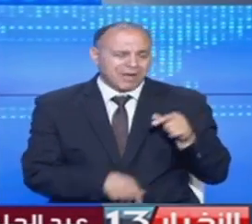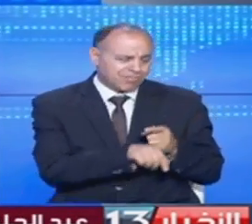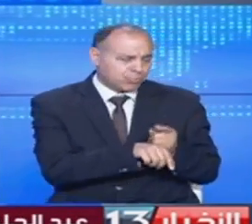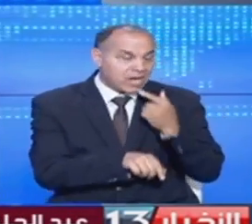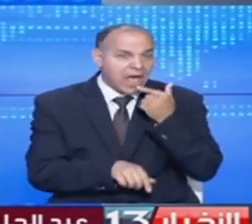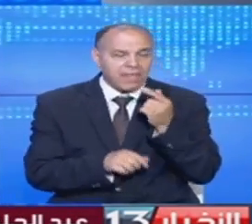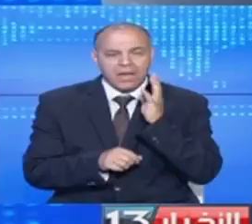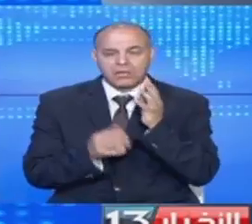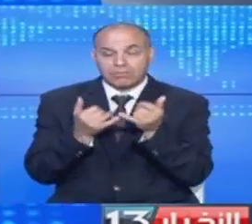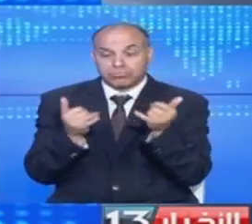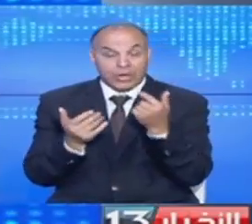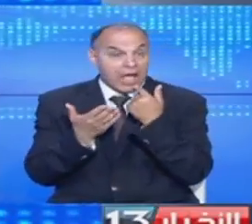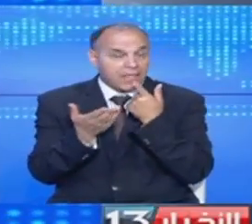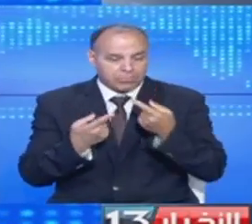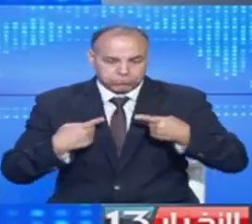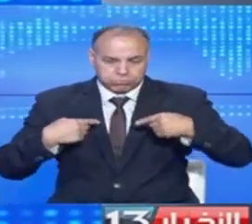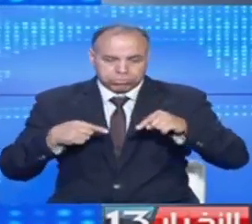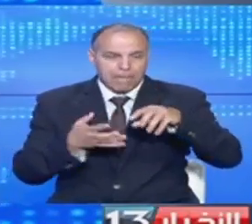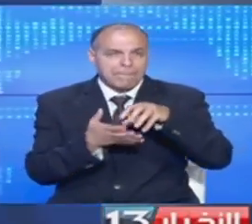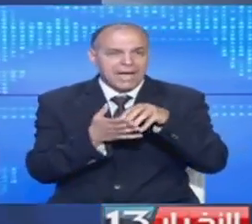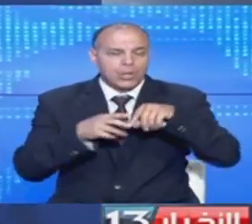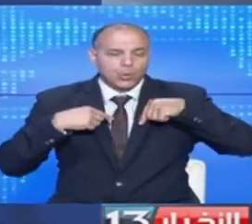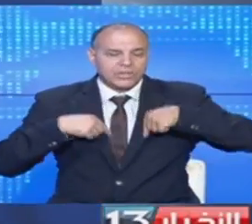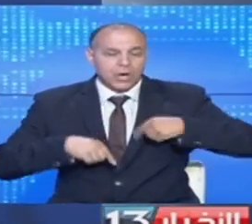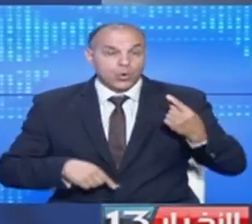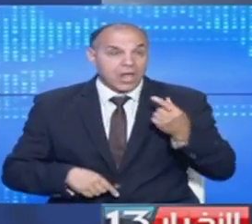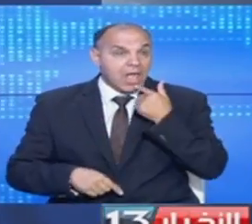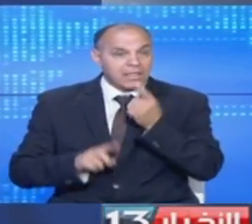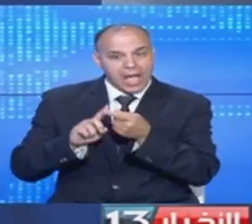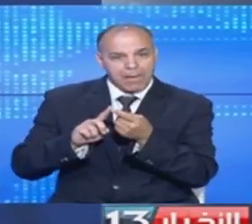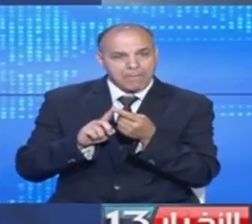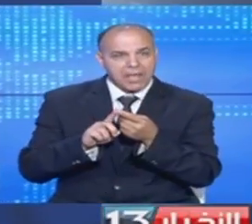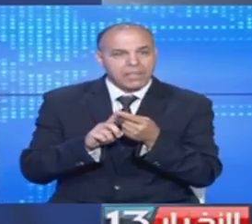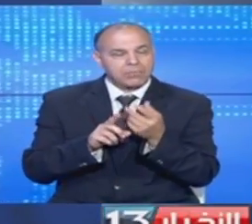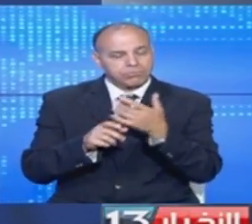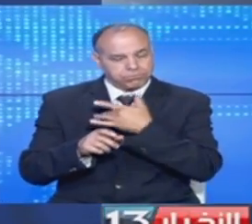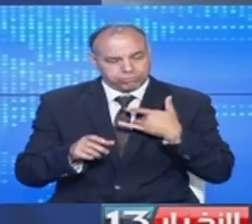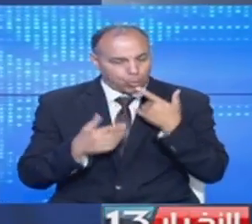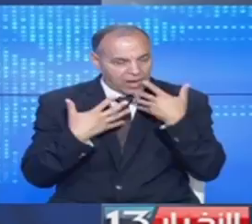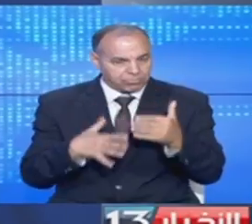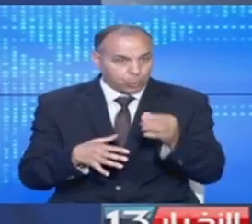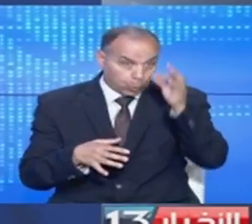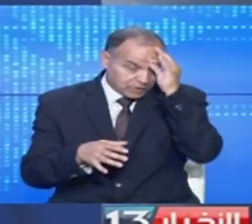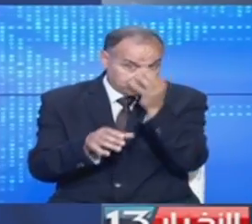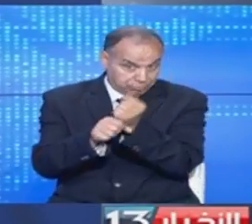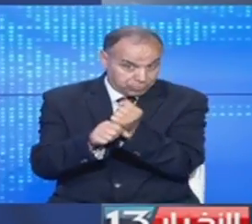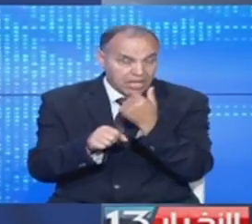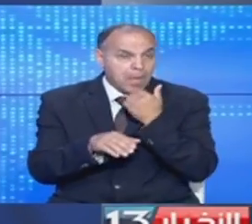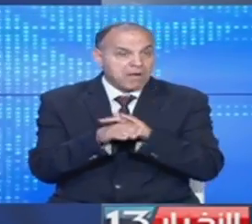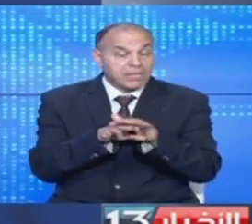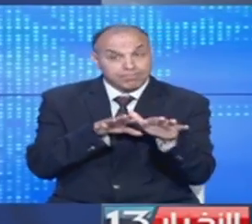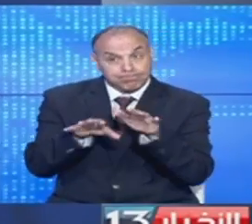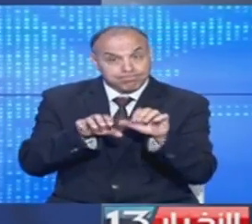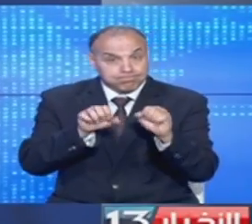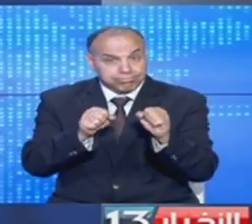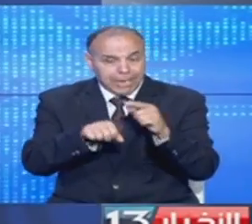قليل في ندوة صحفية انعقدت بمقر رئاسة الحكومة أهمية المكسب الصحي الذي حققته تونس بفضل